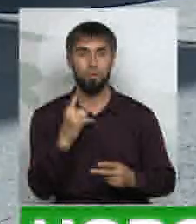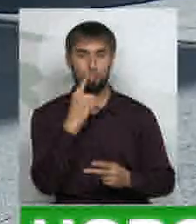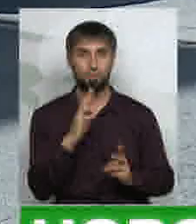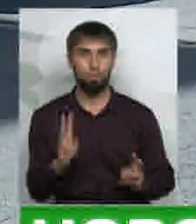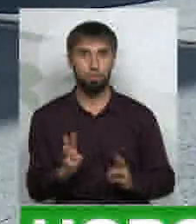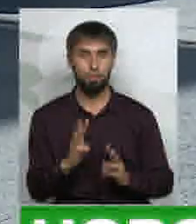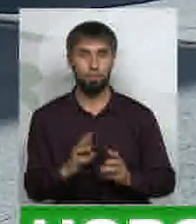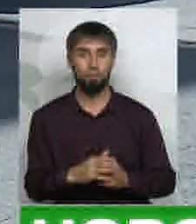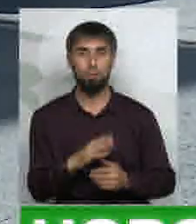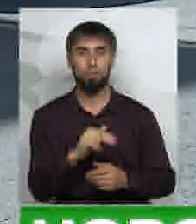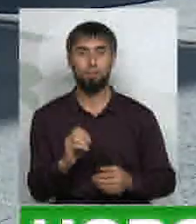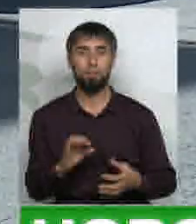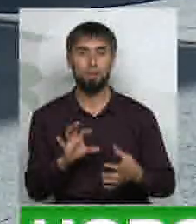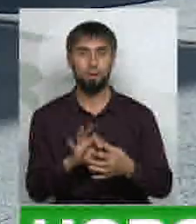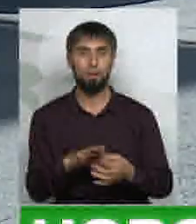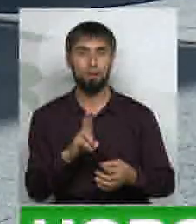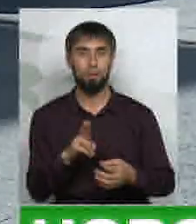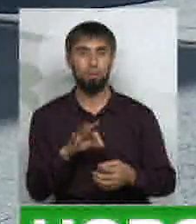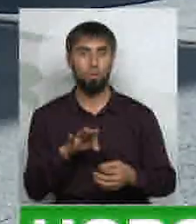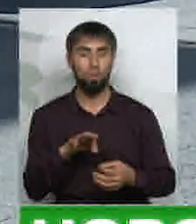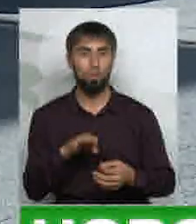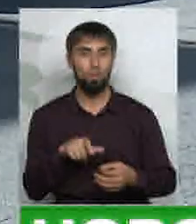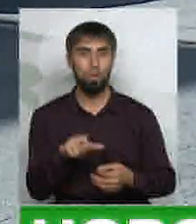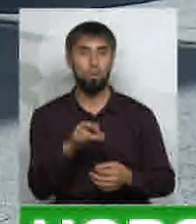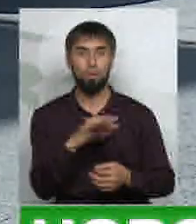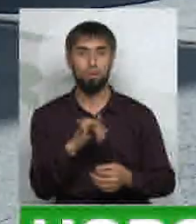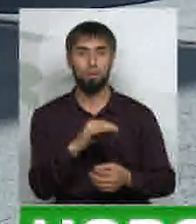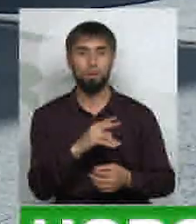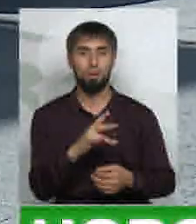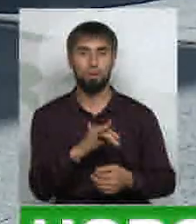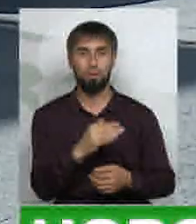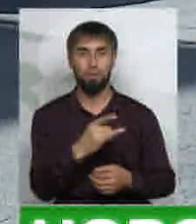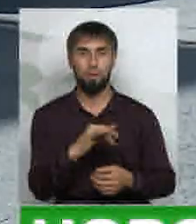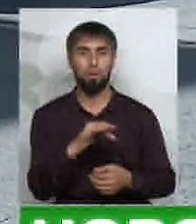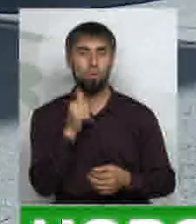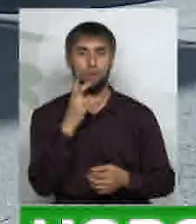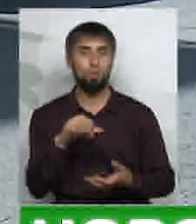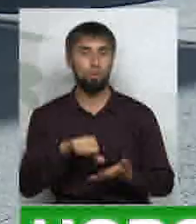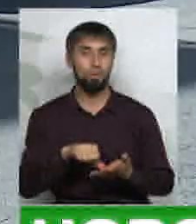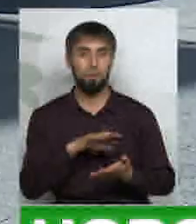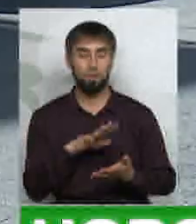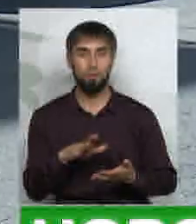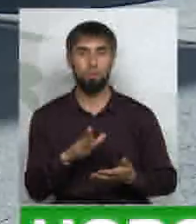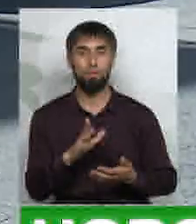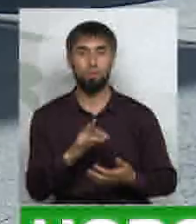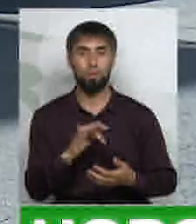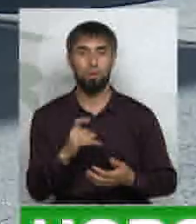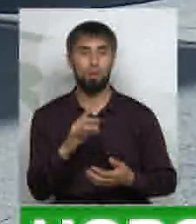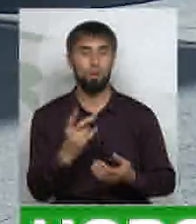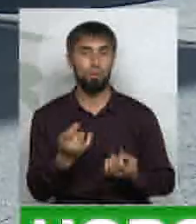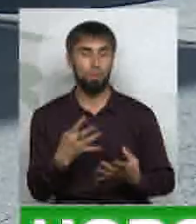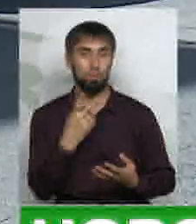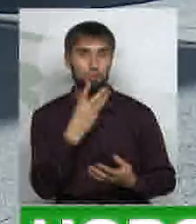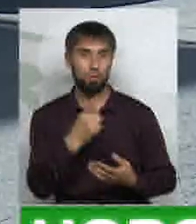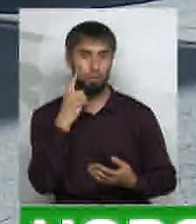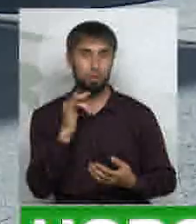Вот они даже присоединяются по пути. Те, которые не с федерацией, те, которые не участвуют в кружках. А по пути